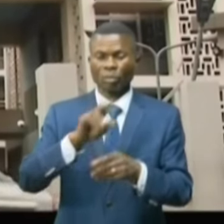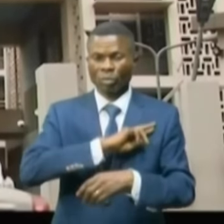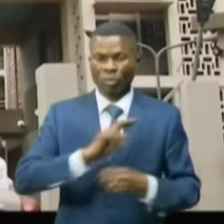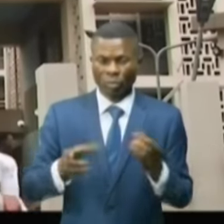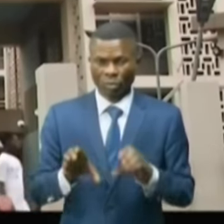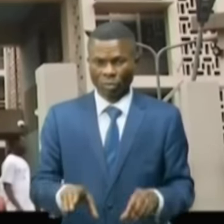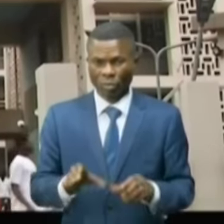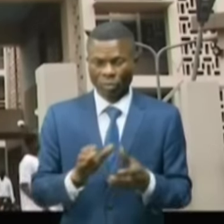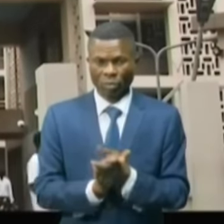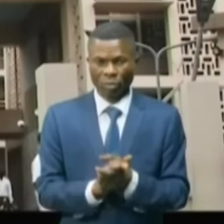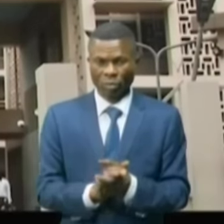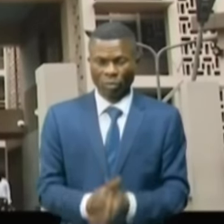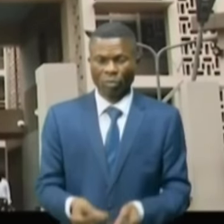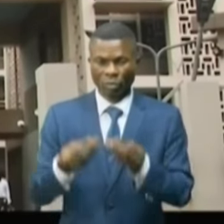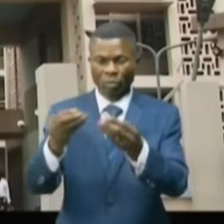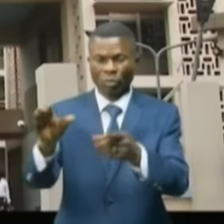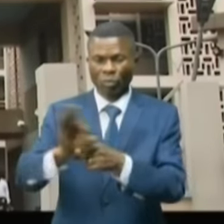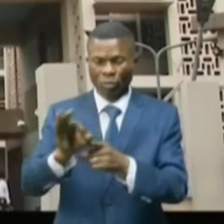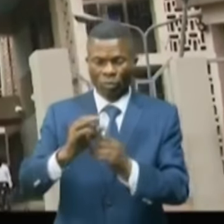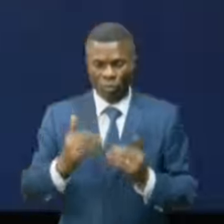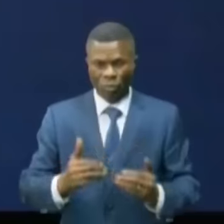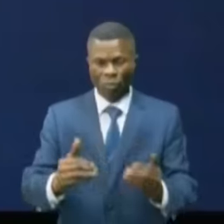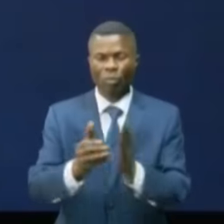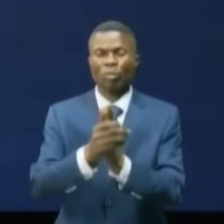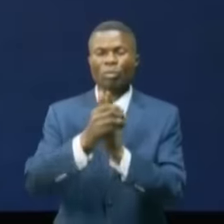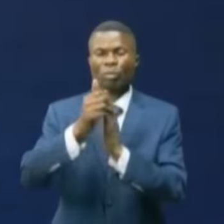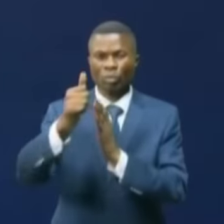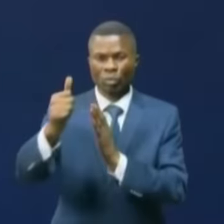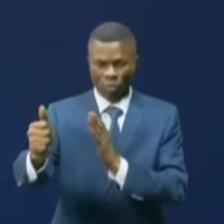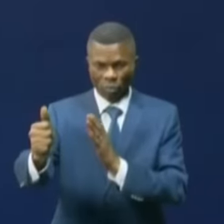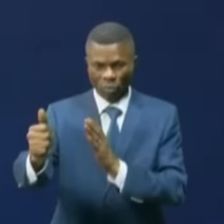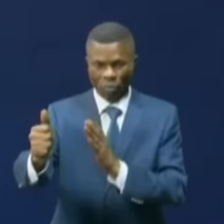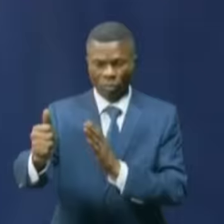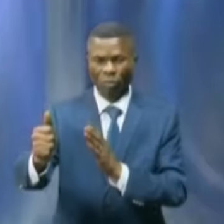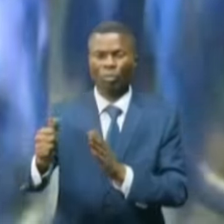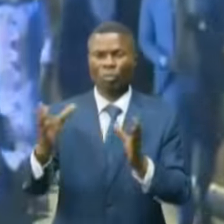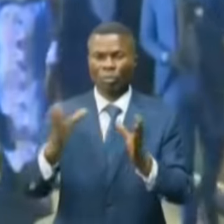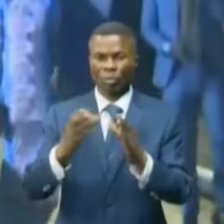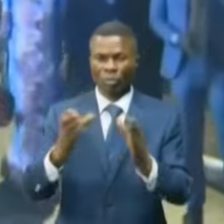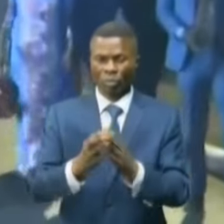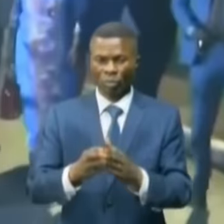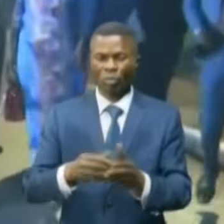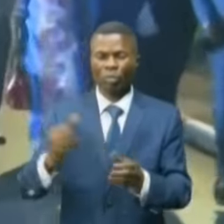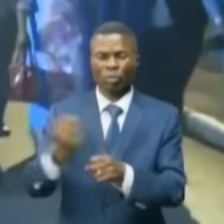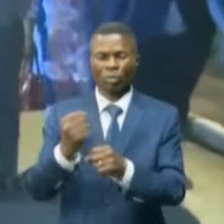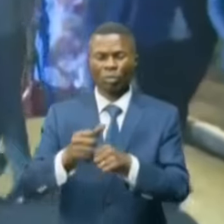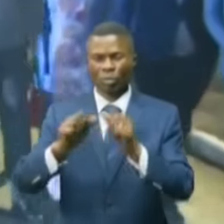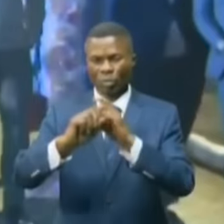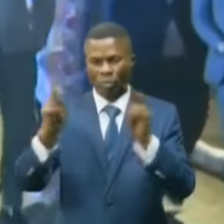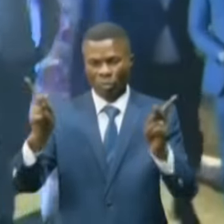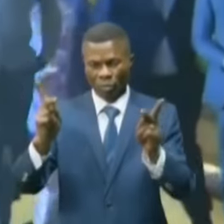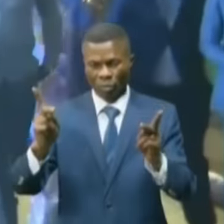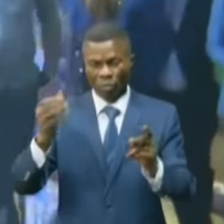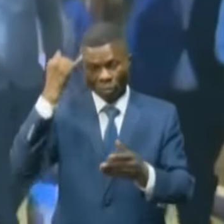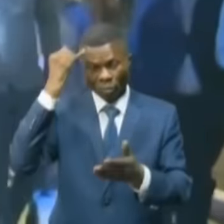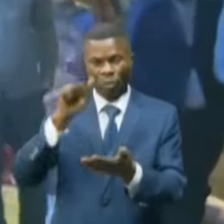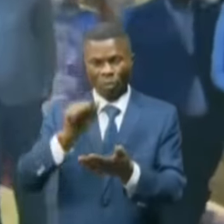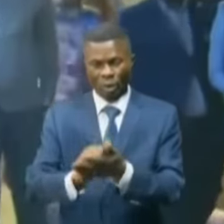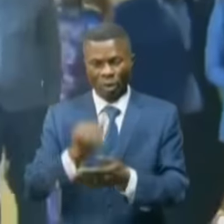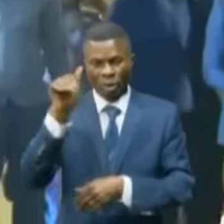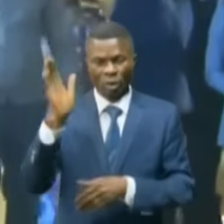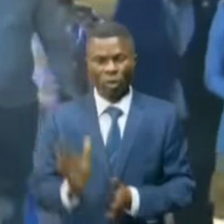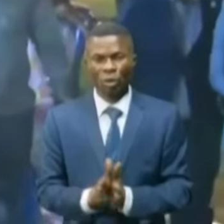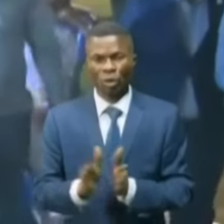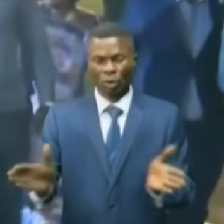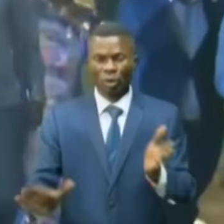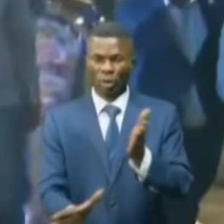par une offre de formation continue qualifiante en adéquation avec le marché de l'emploi. C'est dans ce contexte que son directeur